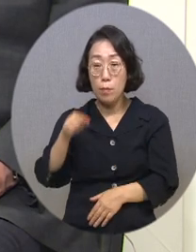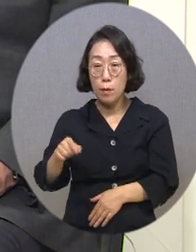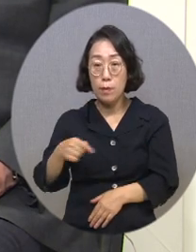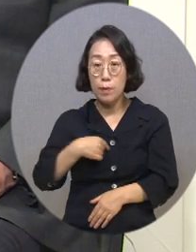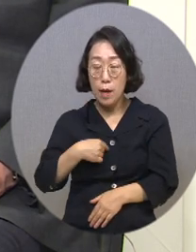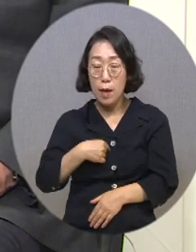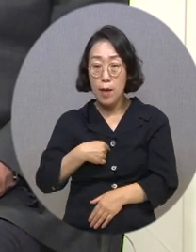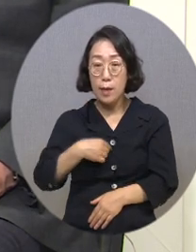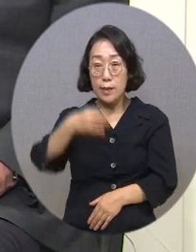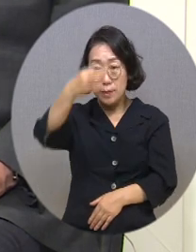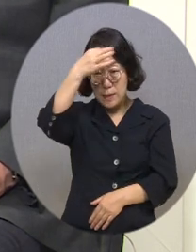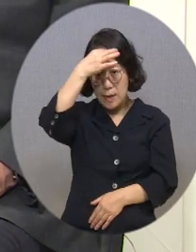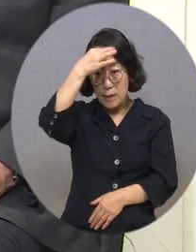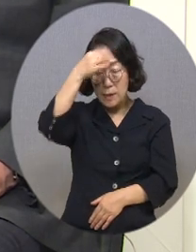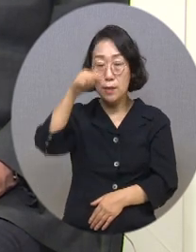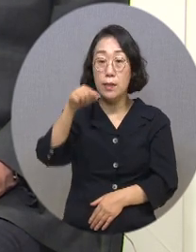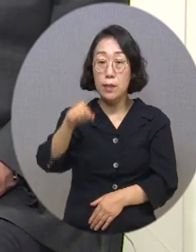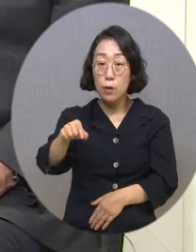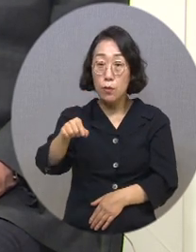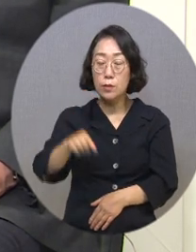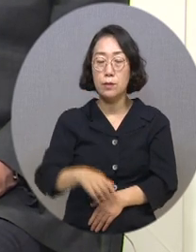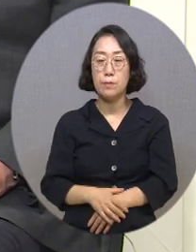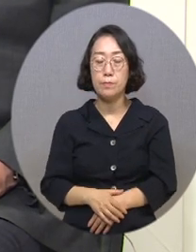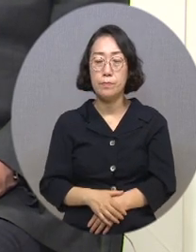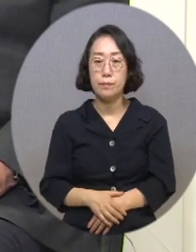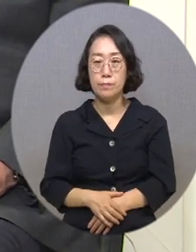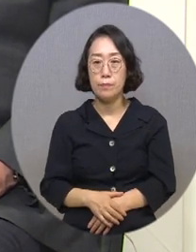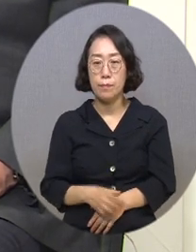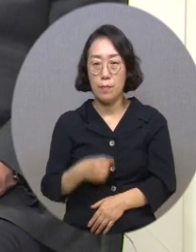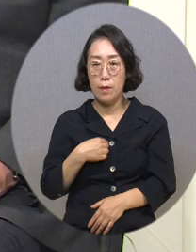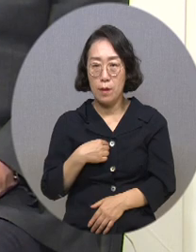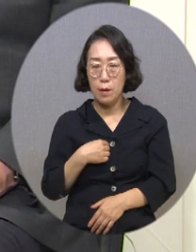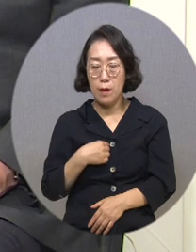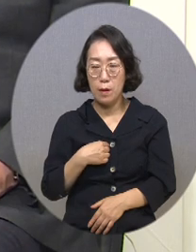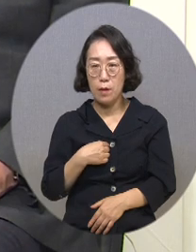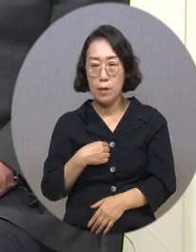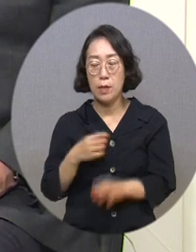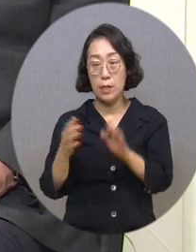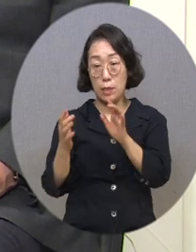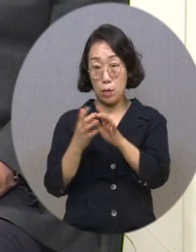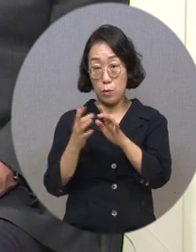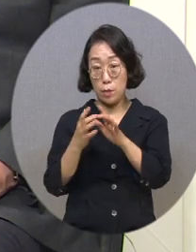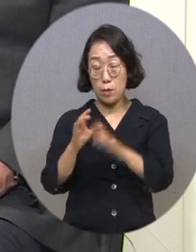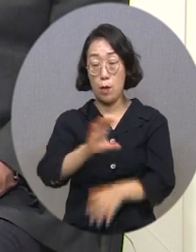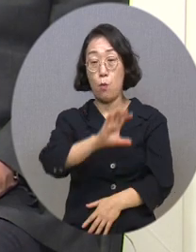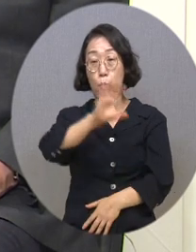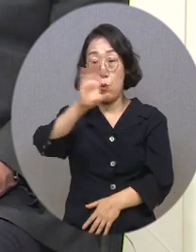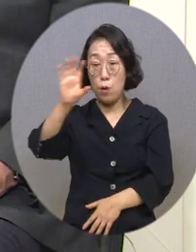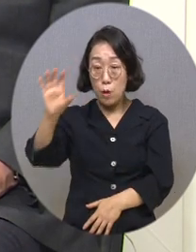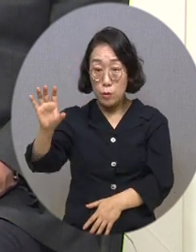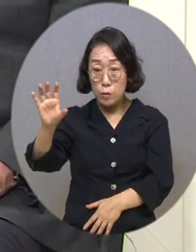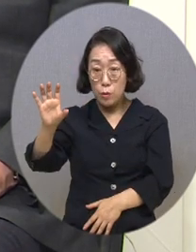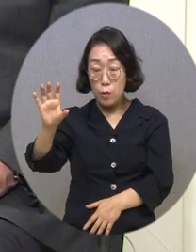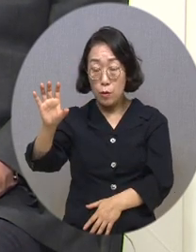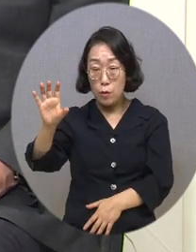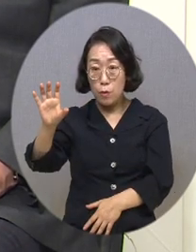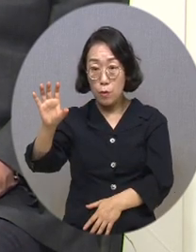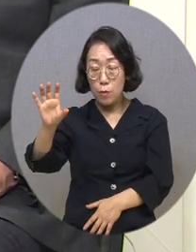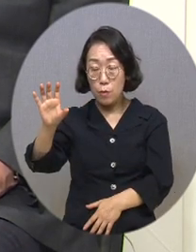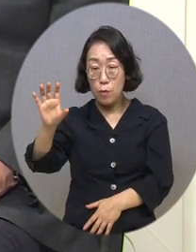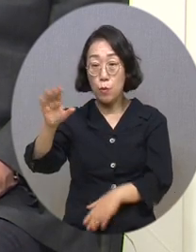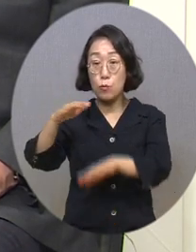나의 재능이 그게 특별한 거거든요. 그래서 그것을 내가 온라인상에 그 재능을